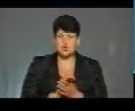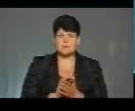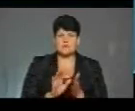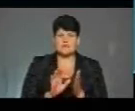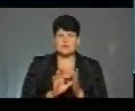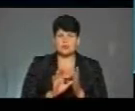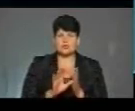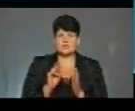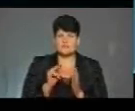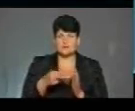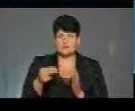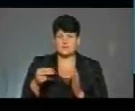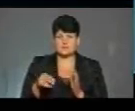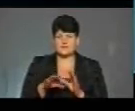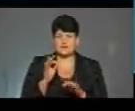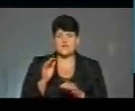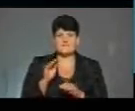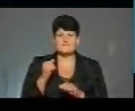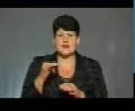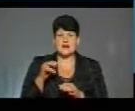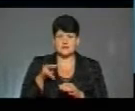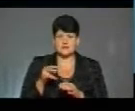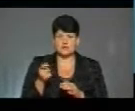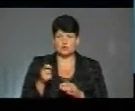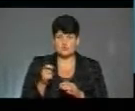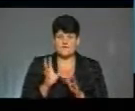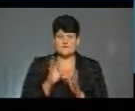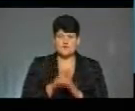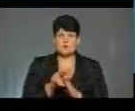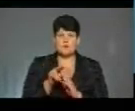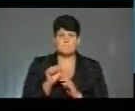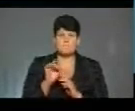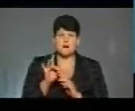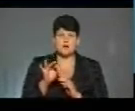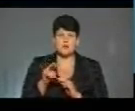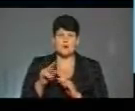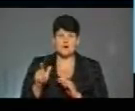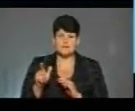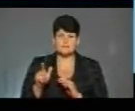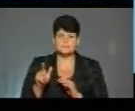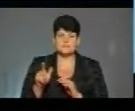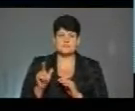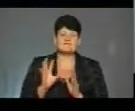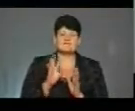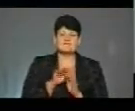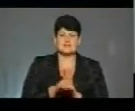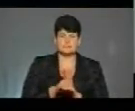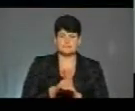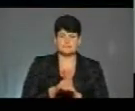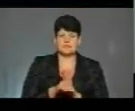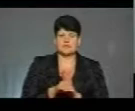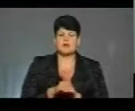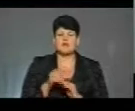електронними цифровими підписами, вибираємо файл ключа, відповідно, вводимо пароль і вхід. За